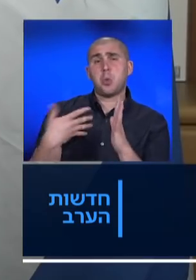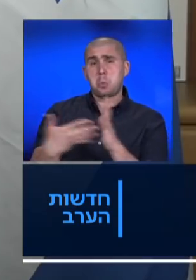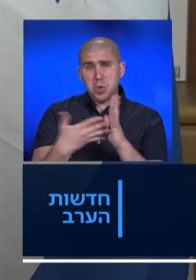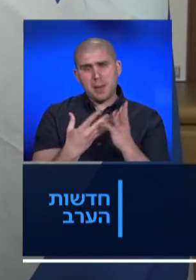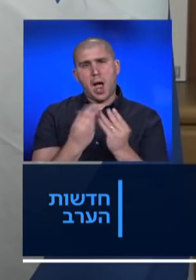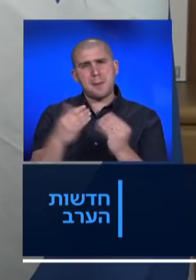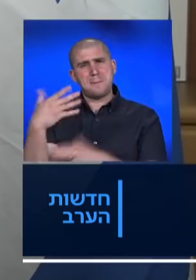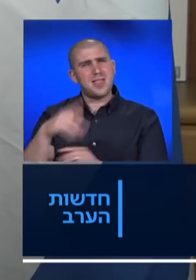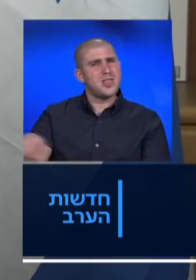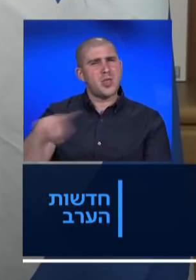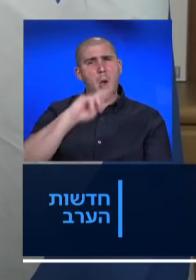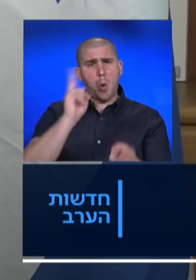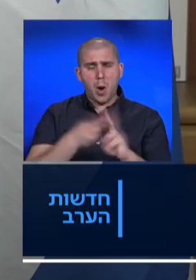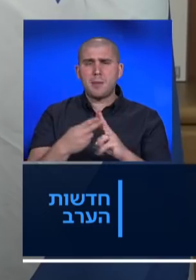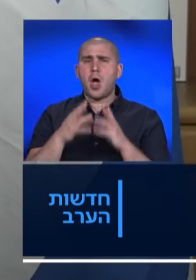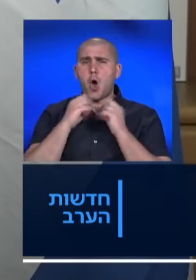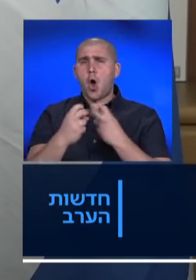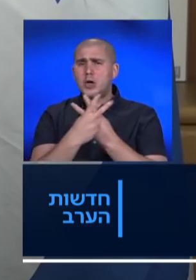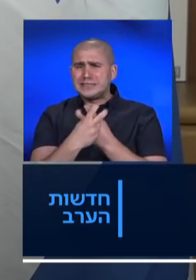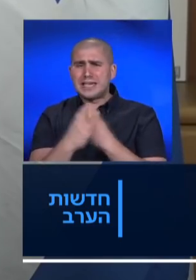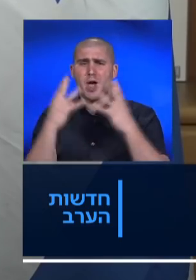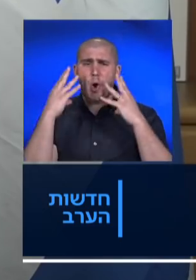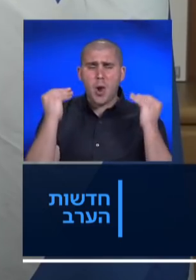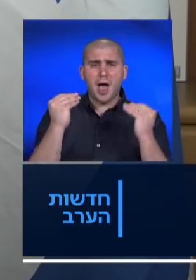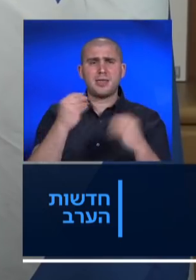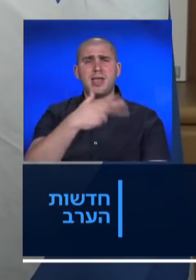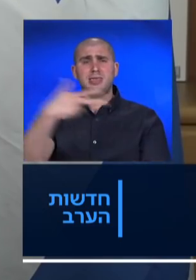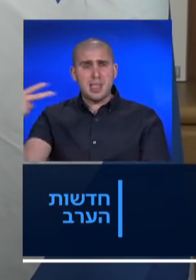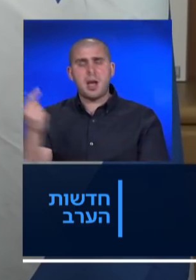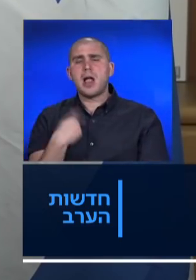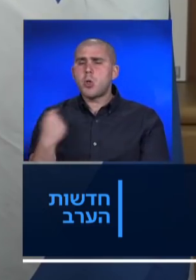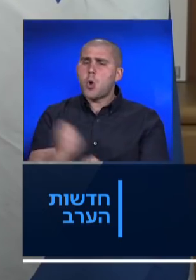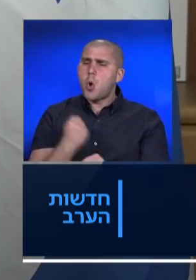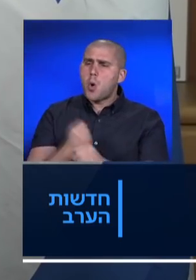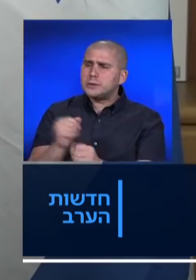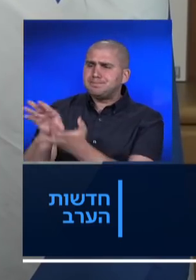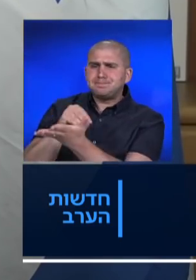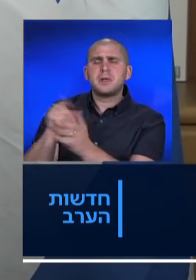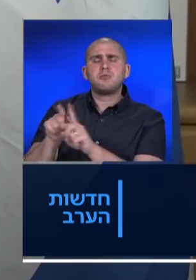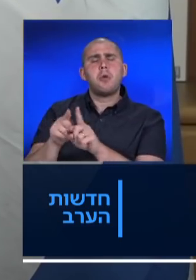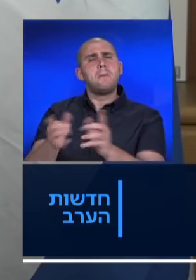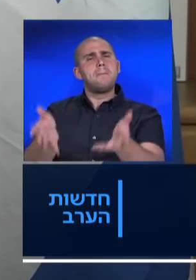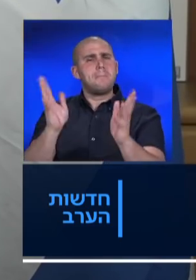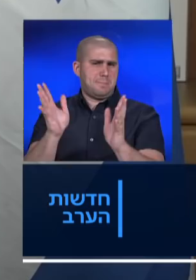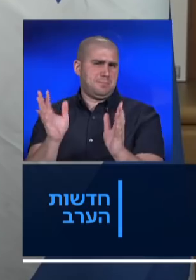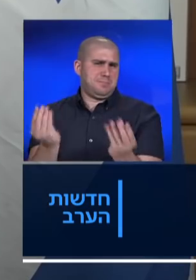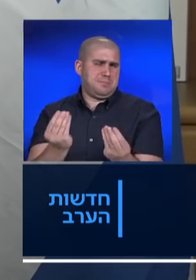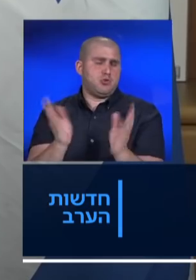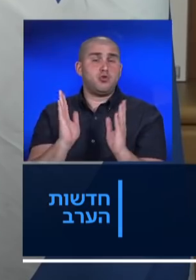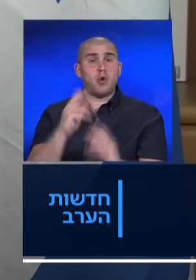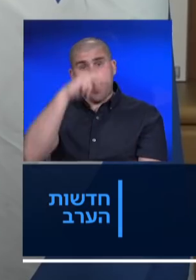בעולם, באוסטריה, בהולנד, בדנמרק. אנחנו עושים את הדברים באמת בצורה כזאת שההורים ירגישו